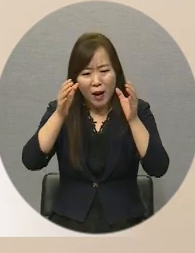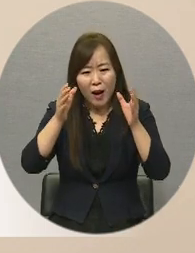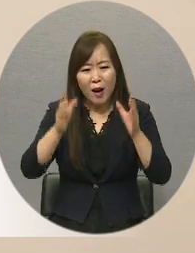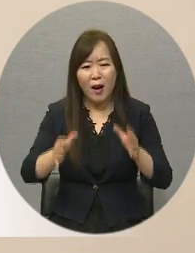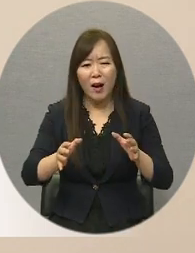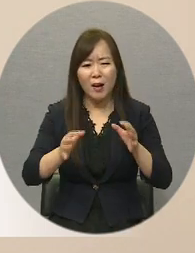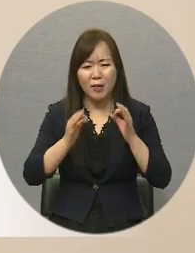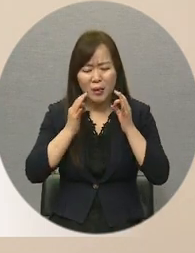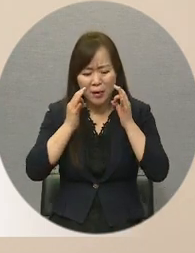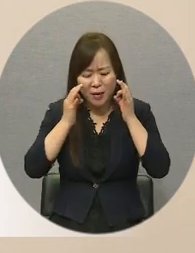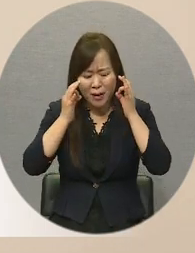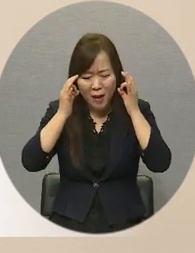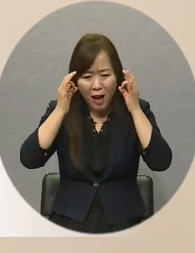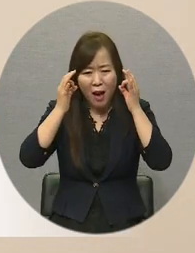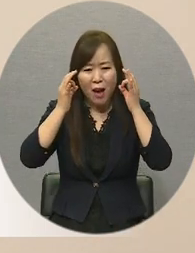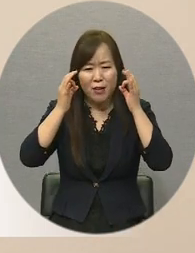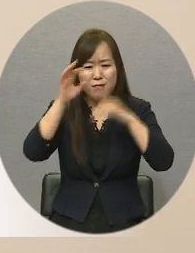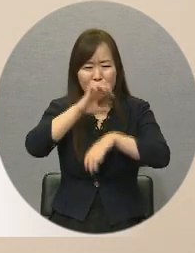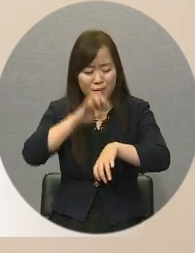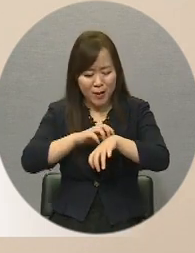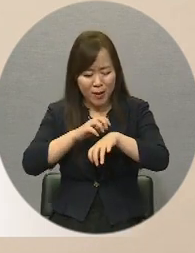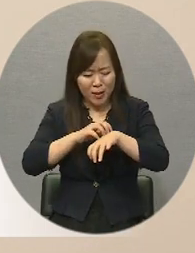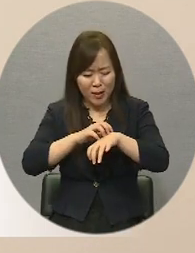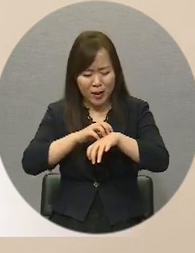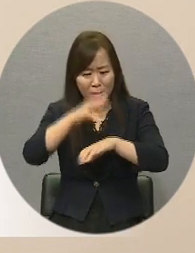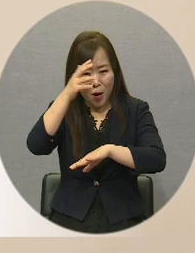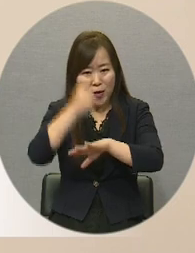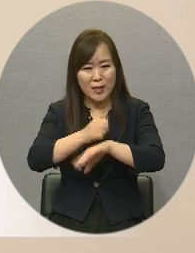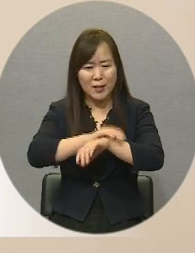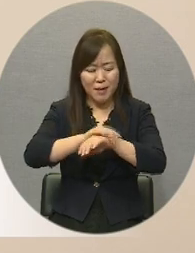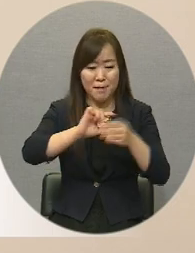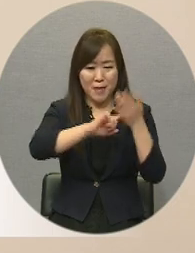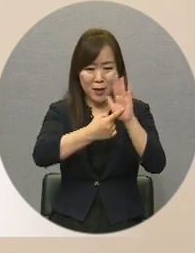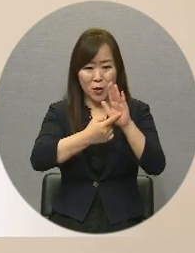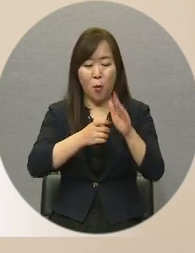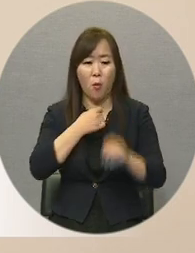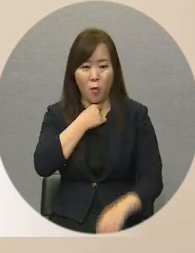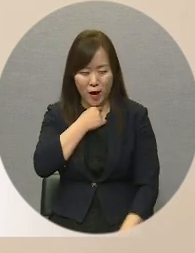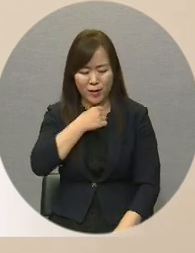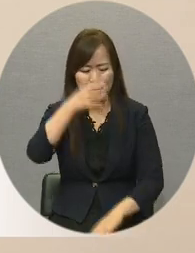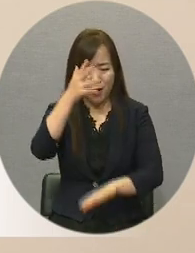흘려서 다가온 기량을 마음껏 발휘하셔가지고 꼭